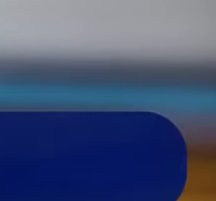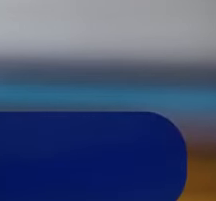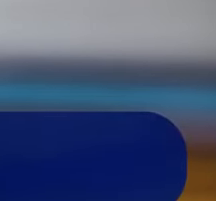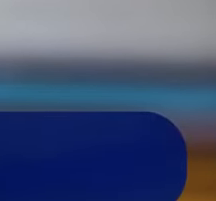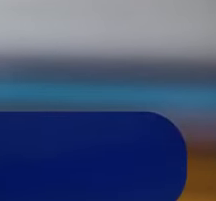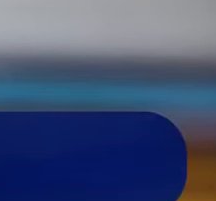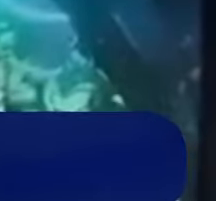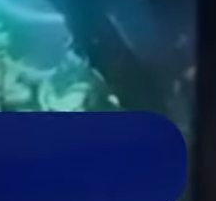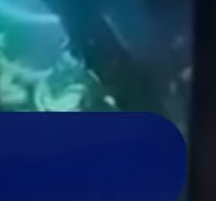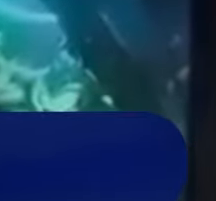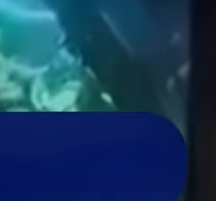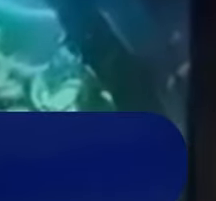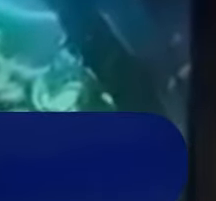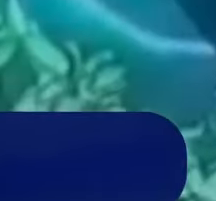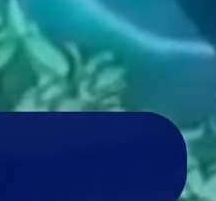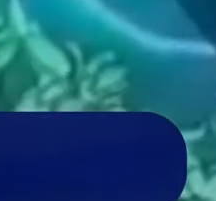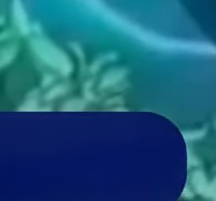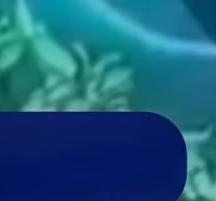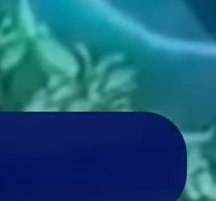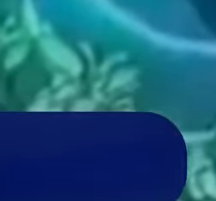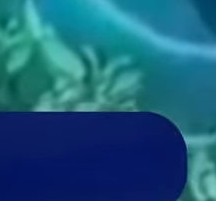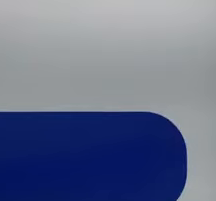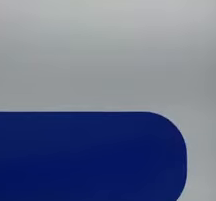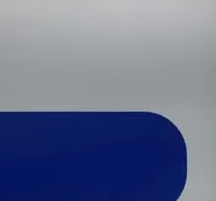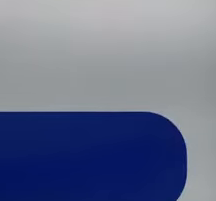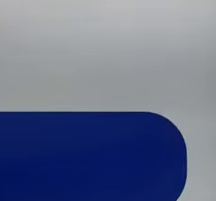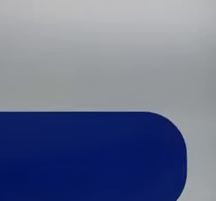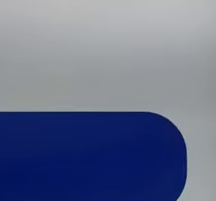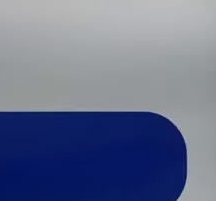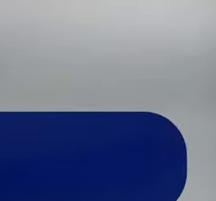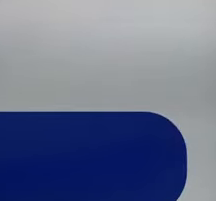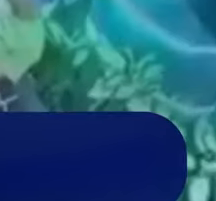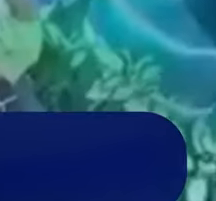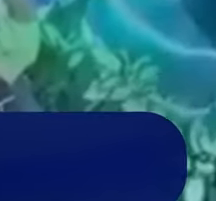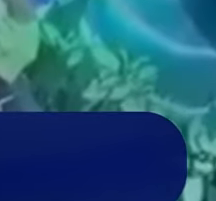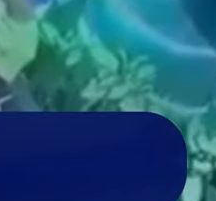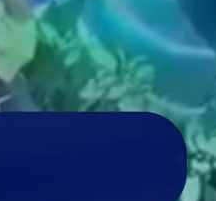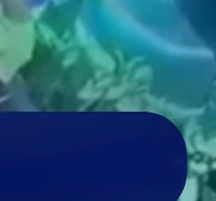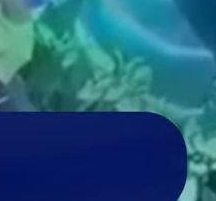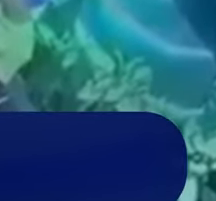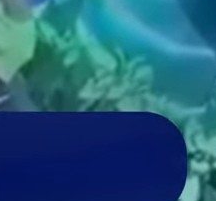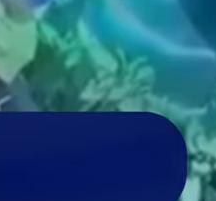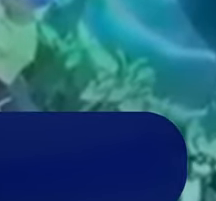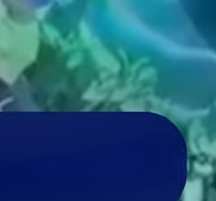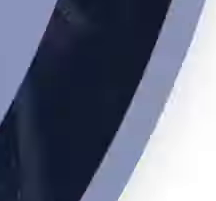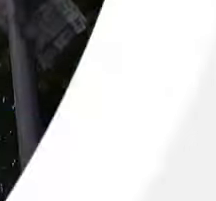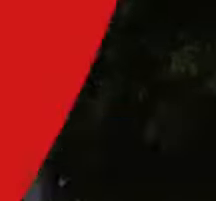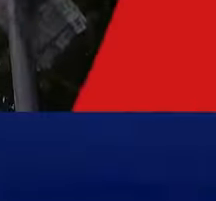Riding in tandem ng hold up ng mga tanod sa tapat ng barangay hall sa Maynila.